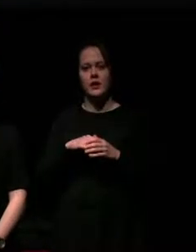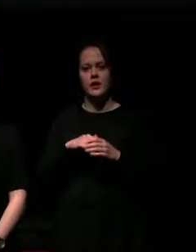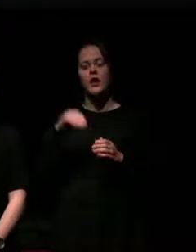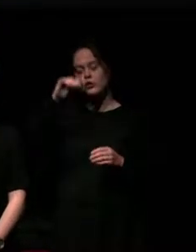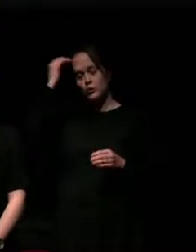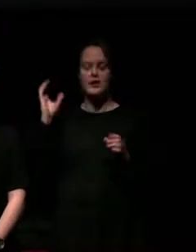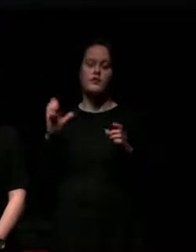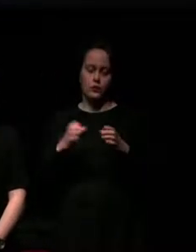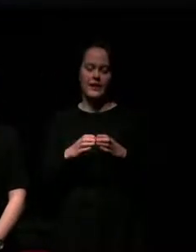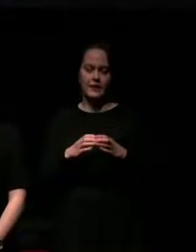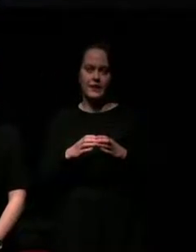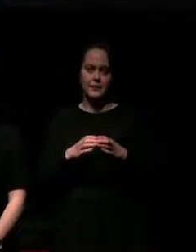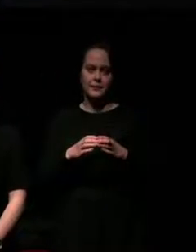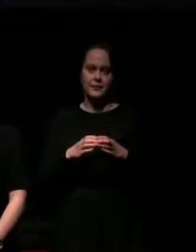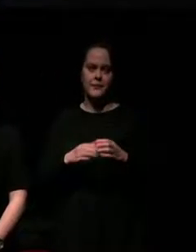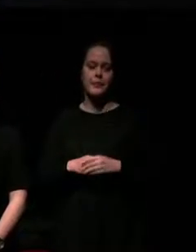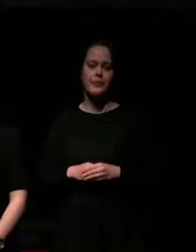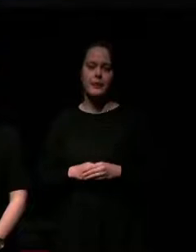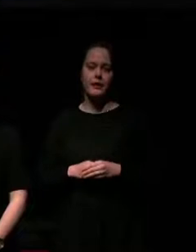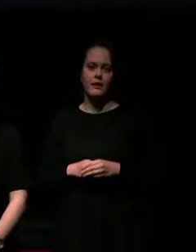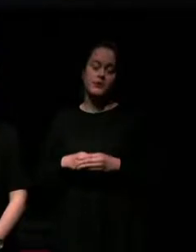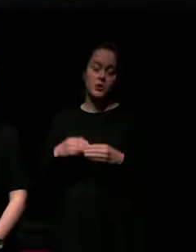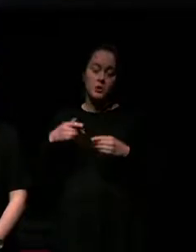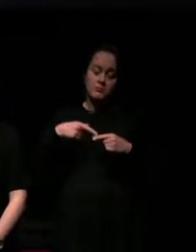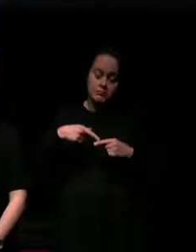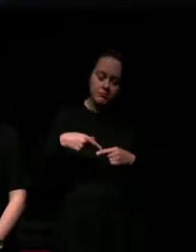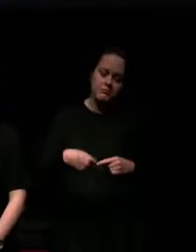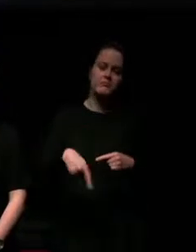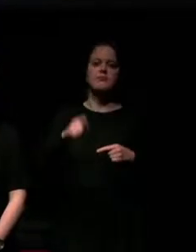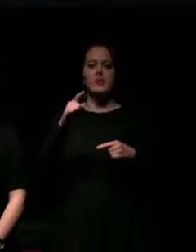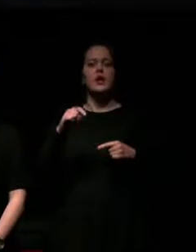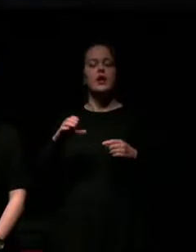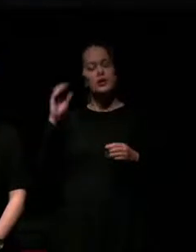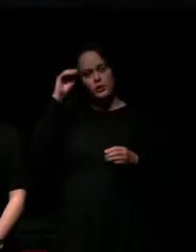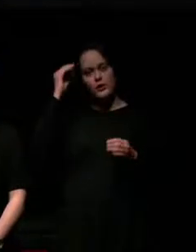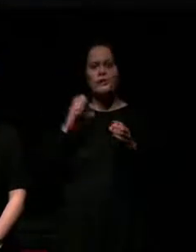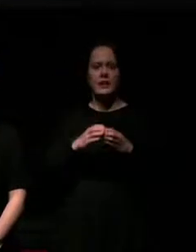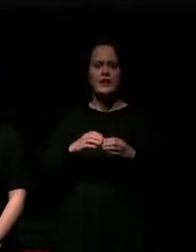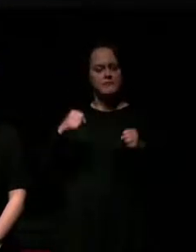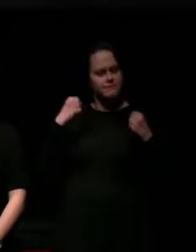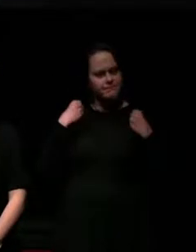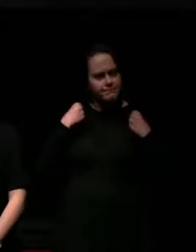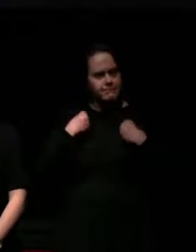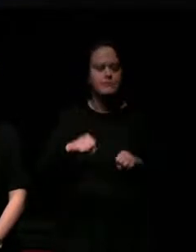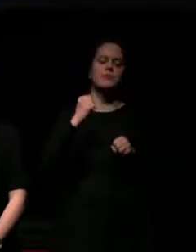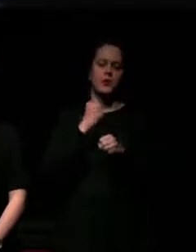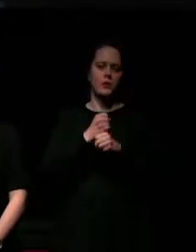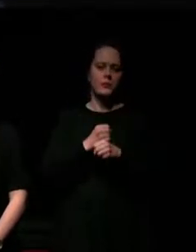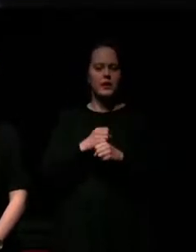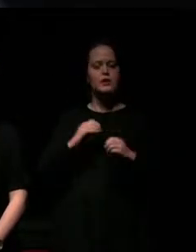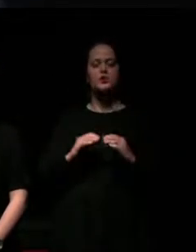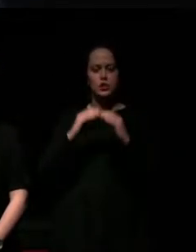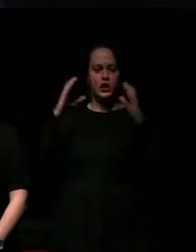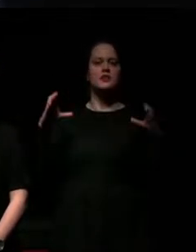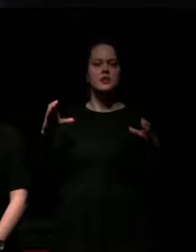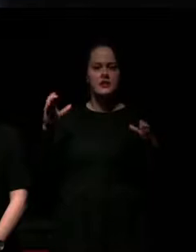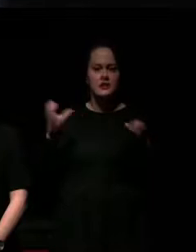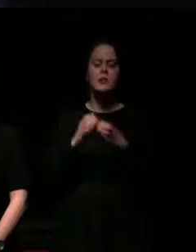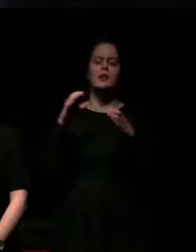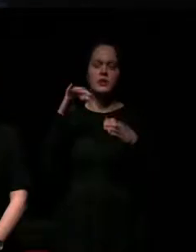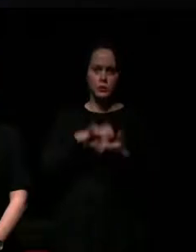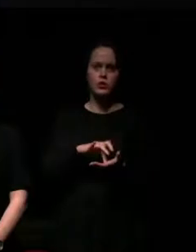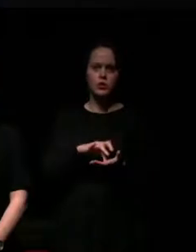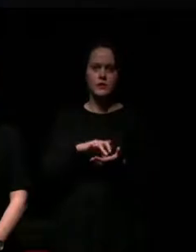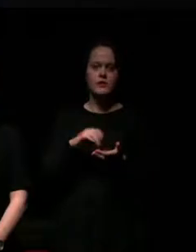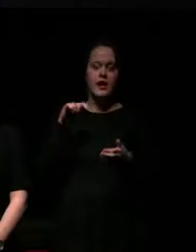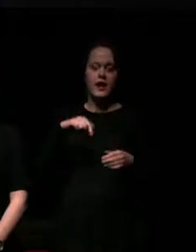studentforeninger. Og siden den tiden har studentforeninger da aktivt jobbet med å ha et sosialt samlingspunkt for samiske studenter og samer i